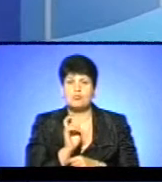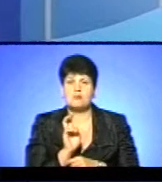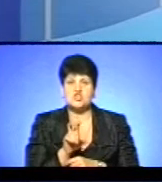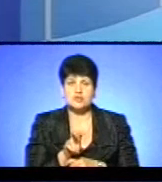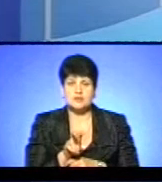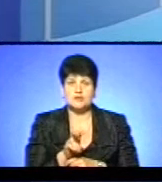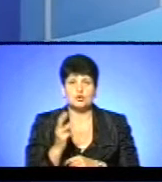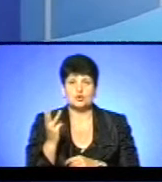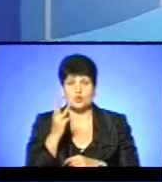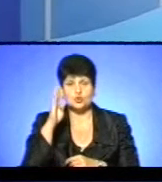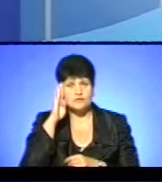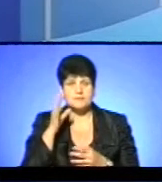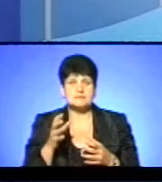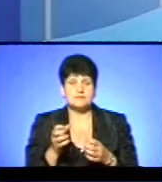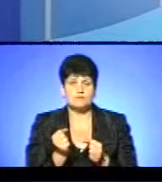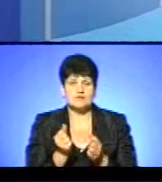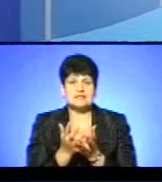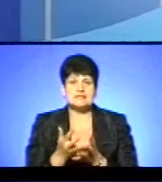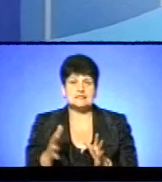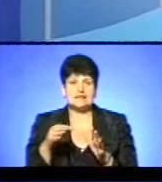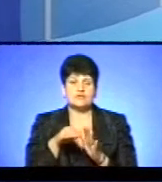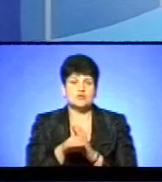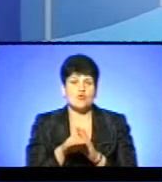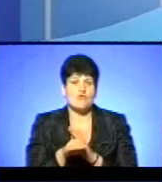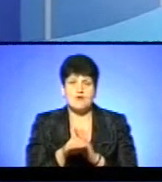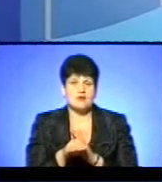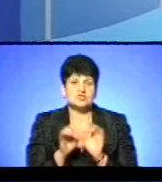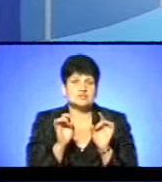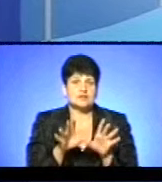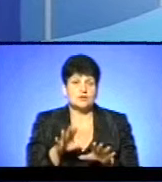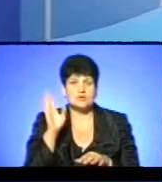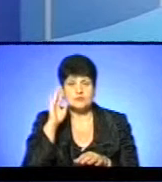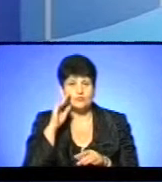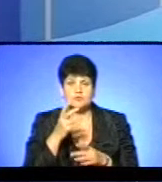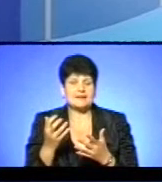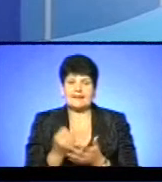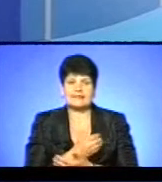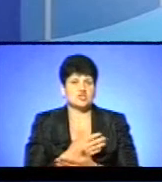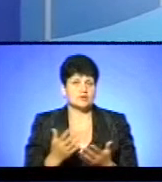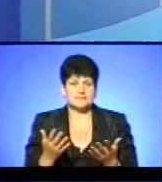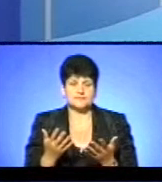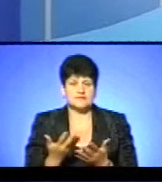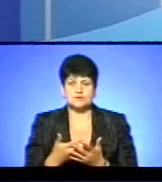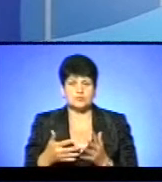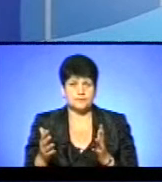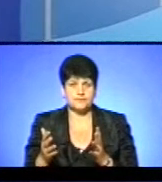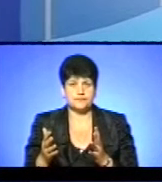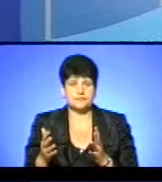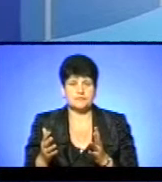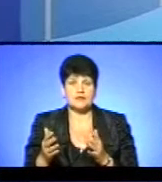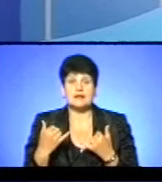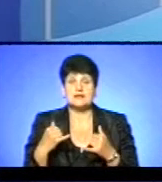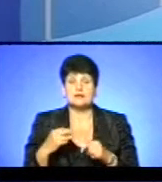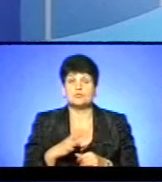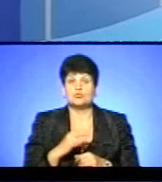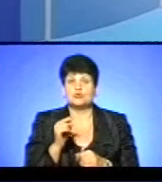то трьох чоловіків ми зловили, сітки вони сховали десь, чи скинули в воду, чи десь сіток ми не знайшли, але дивно було